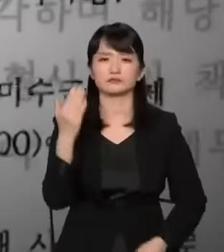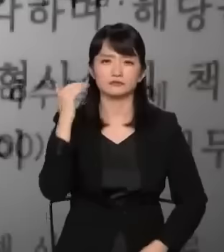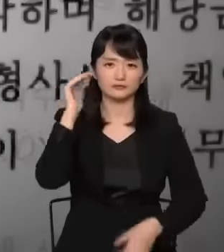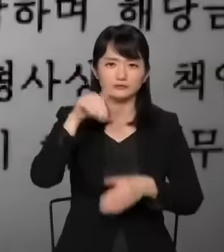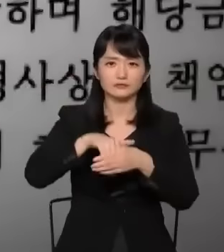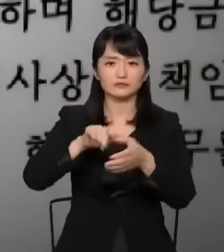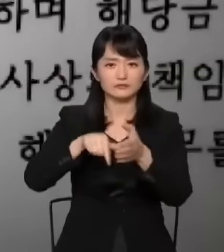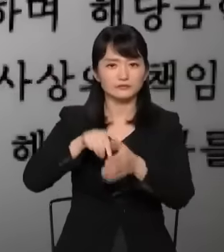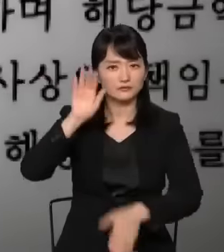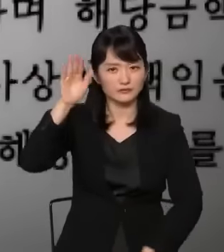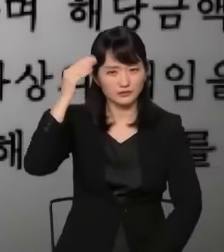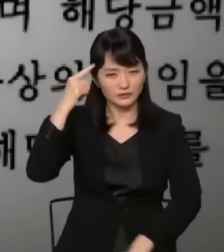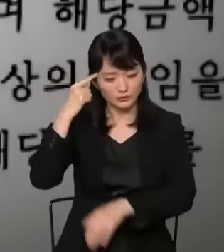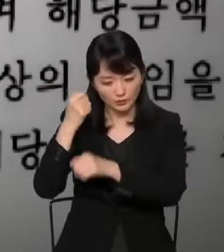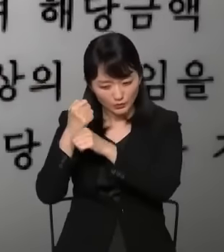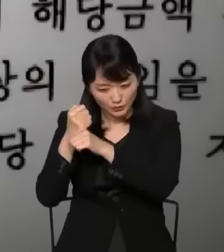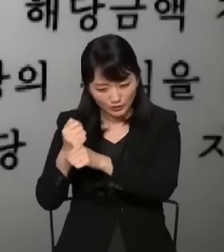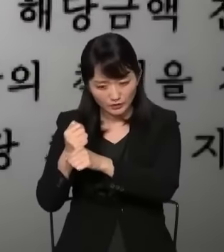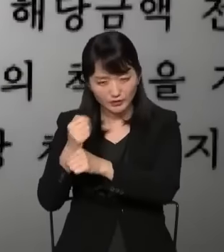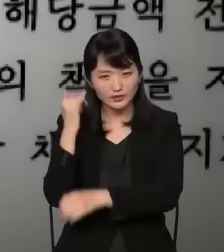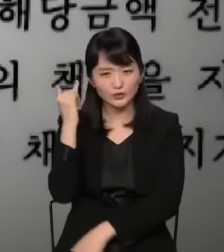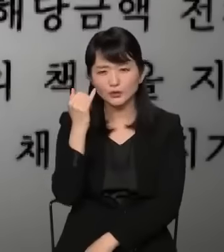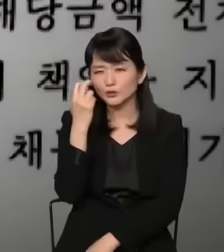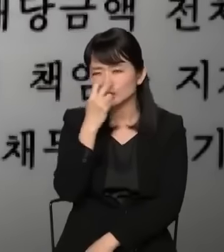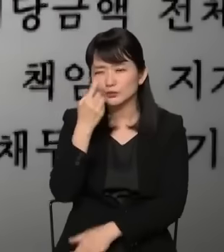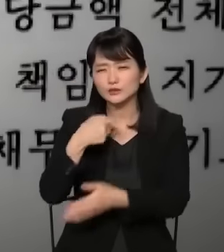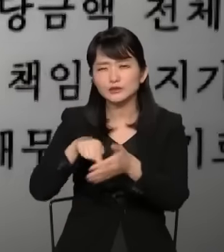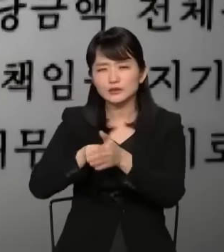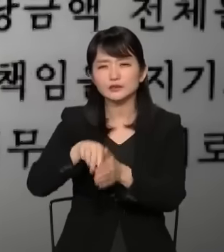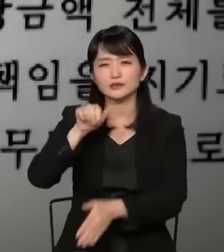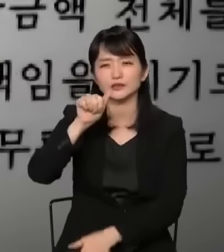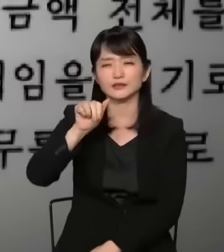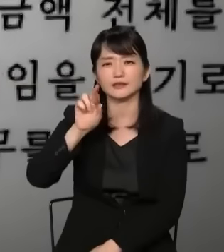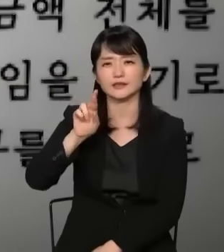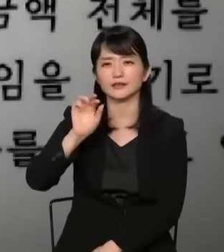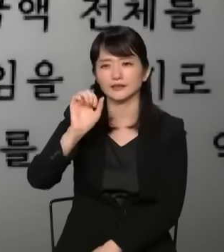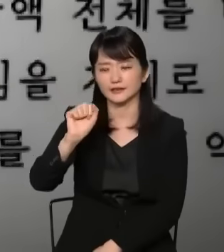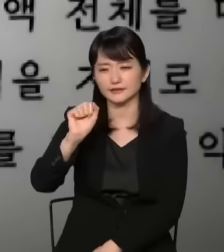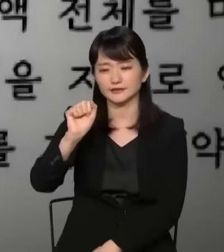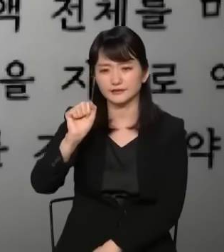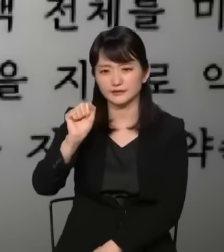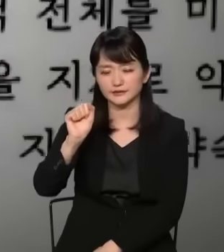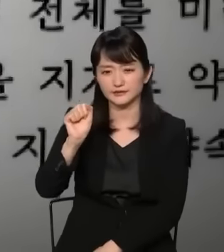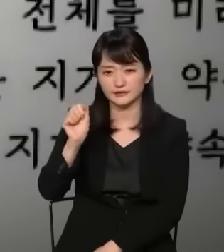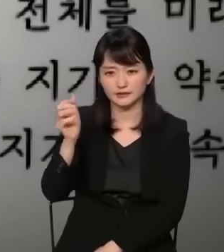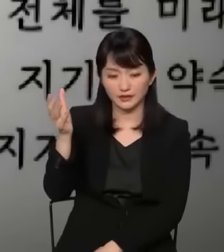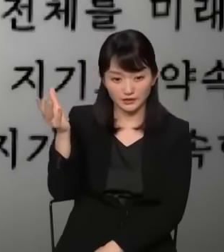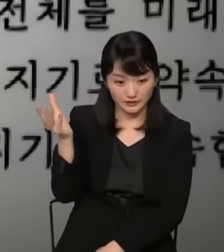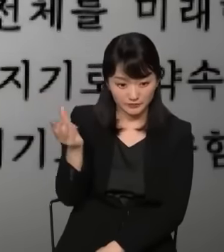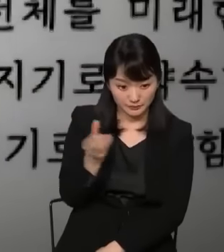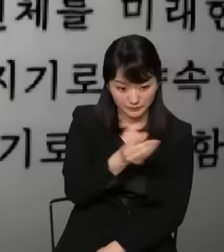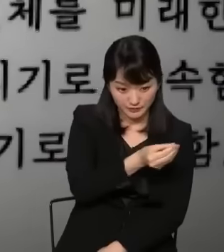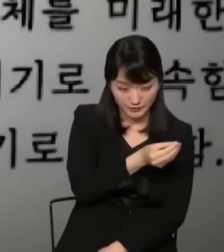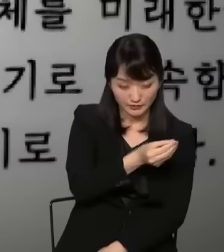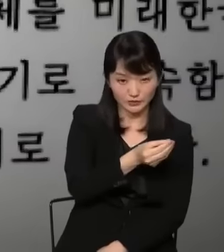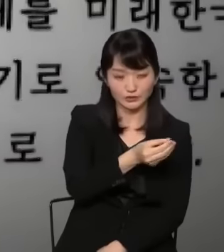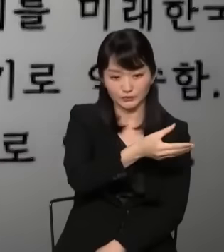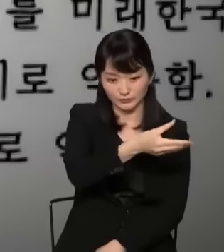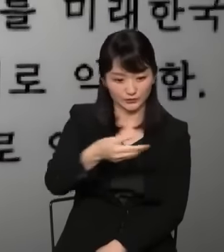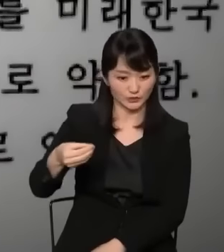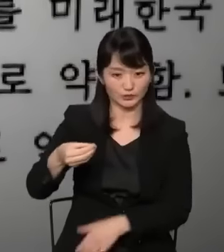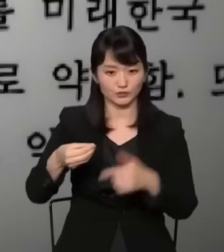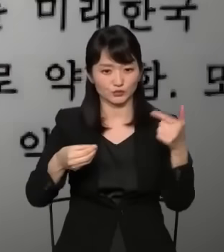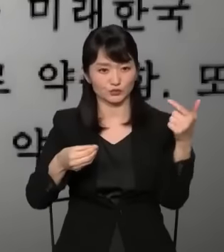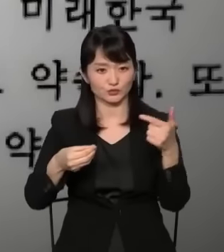당시 미래 항국 연구소에 여론 조사를 위한 ARS 회선을 빌려주고 그에 해당하는 비용 6천여만 원을 재때